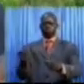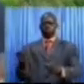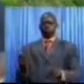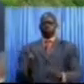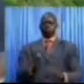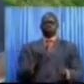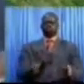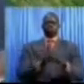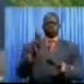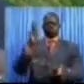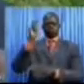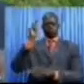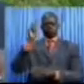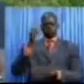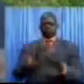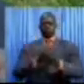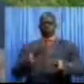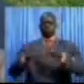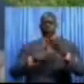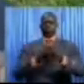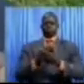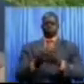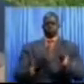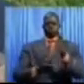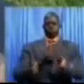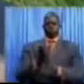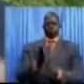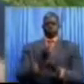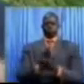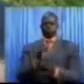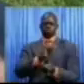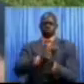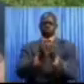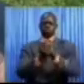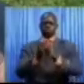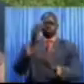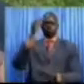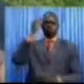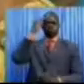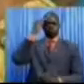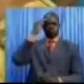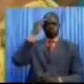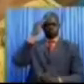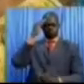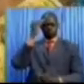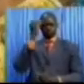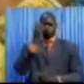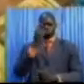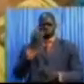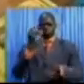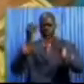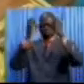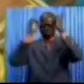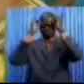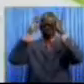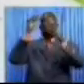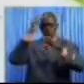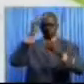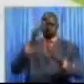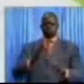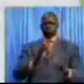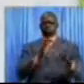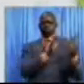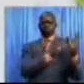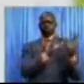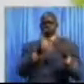pédagogique adapté. Mais je crois qu'avant tout, ça passe par un changement de mentalité dans l'enseignement. Selon le ministère en charge de